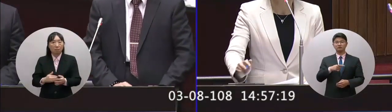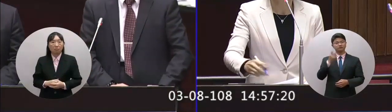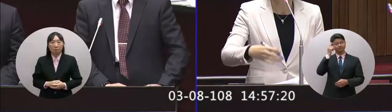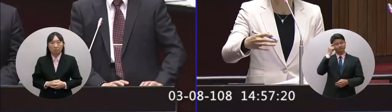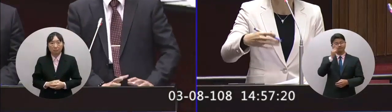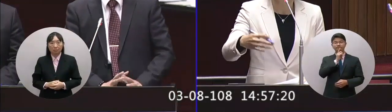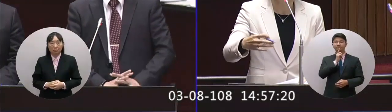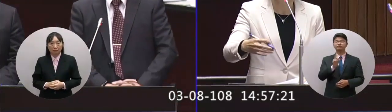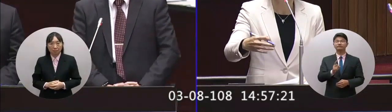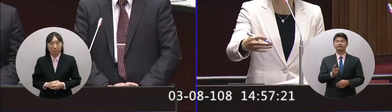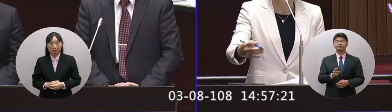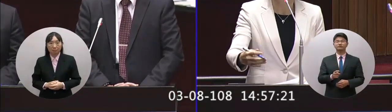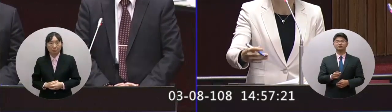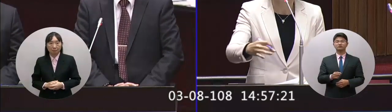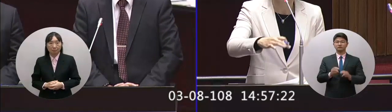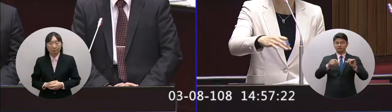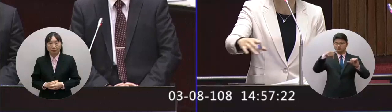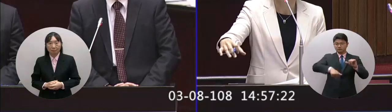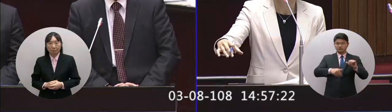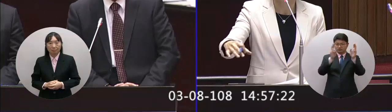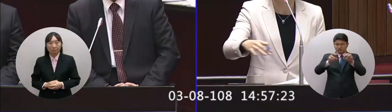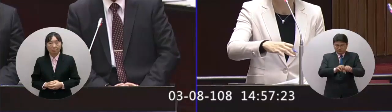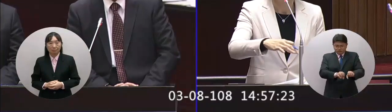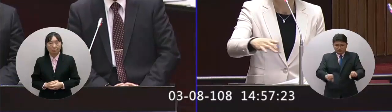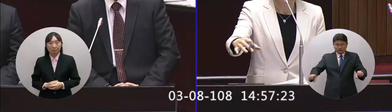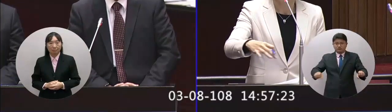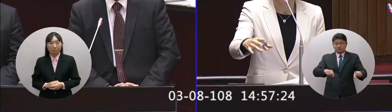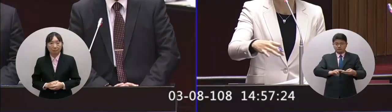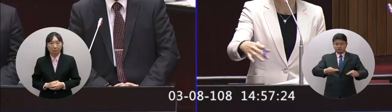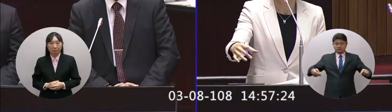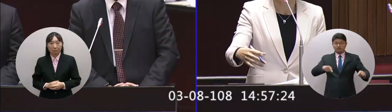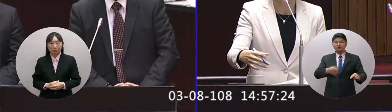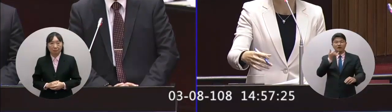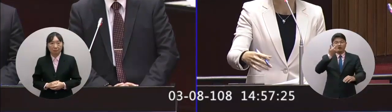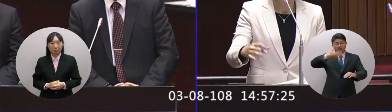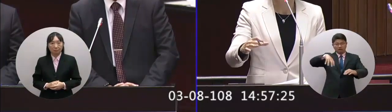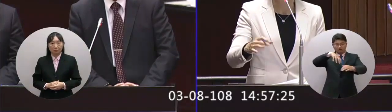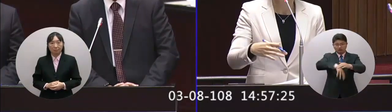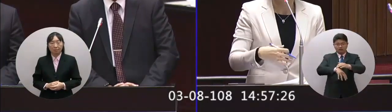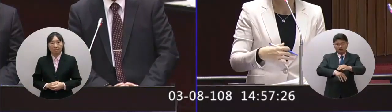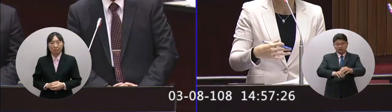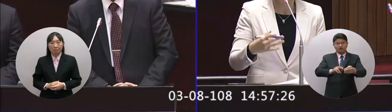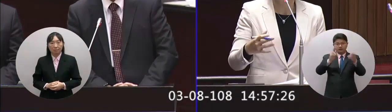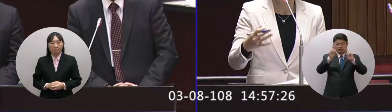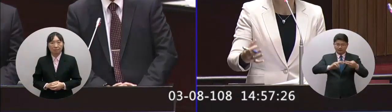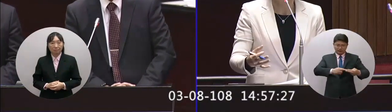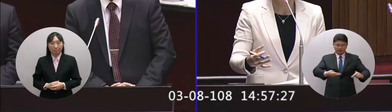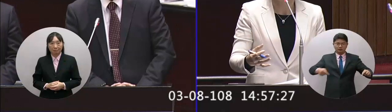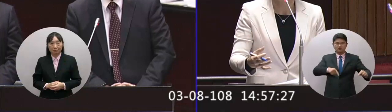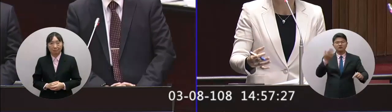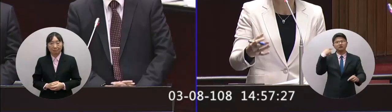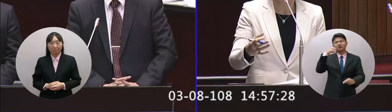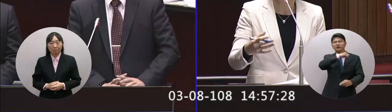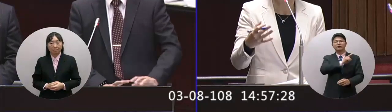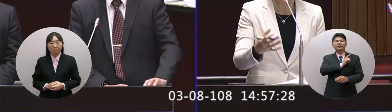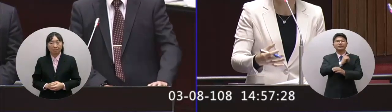这吼，就譬如说，这个地下电缆吼，这个海里的电缆吼，因为这咱台湾以前唔捌做